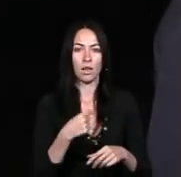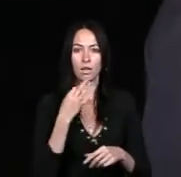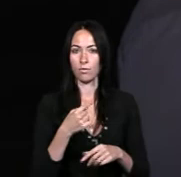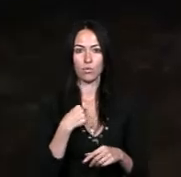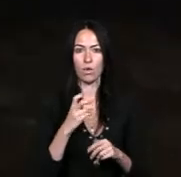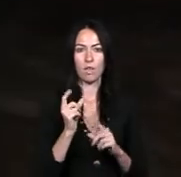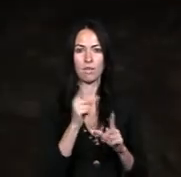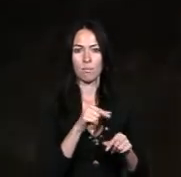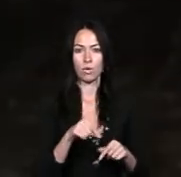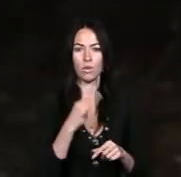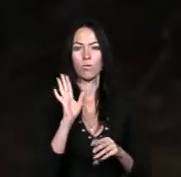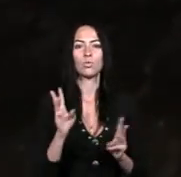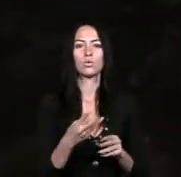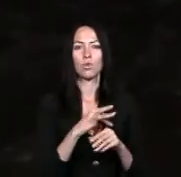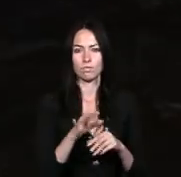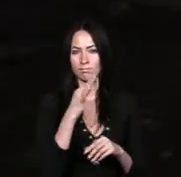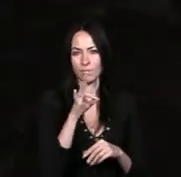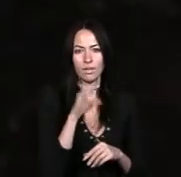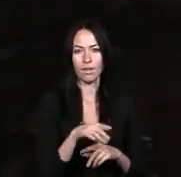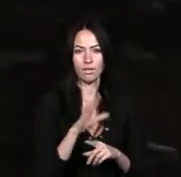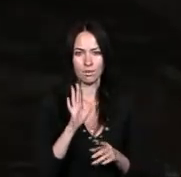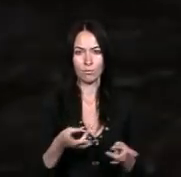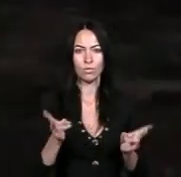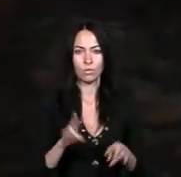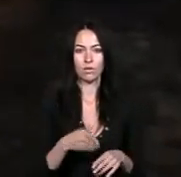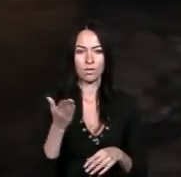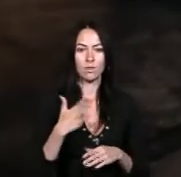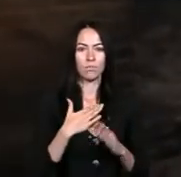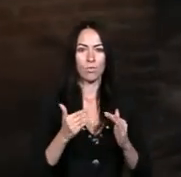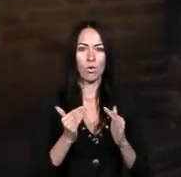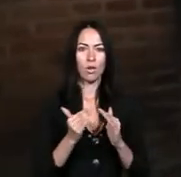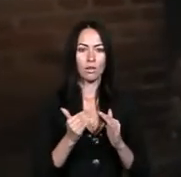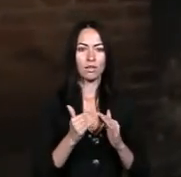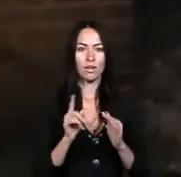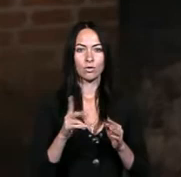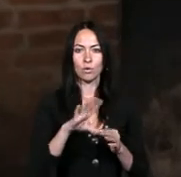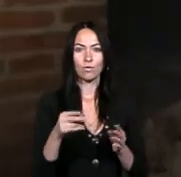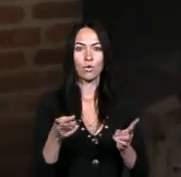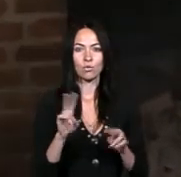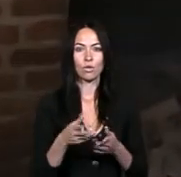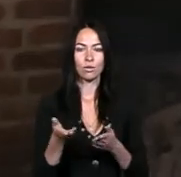не згорів. Ось що з моєї хати залишилося. Все.